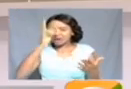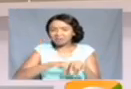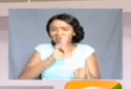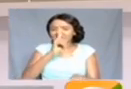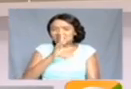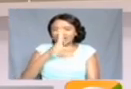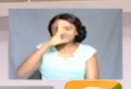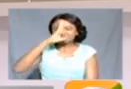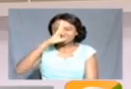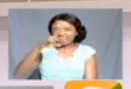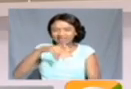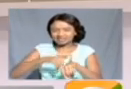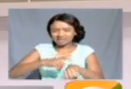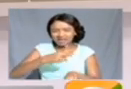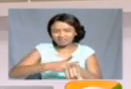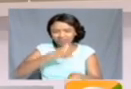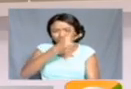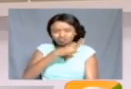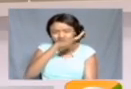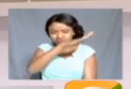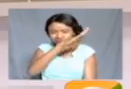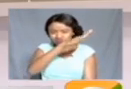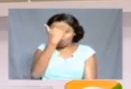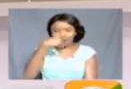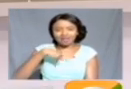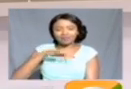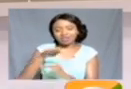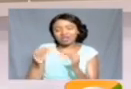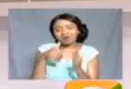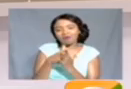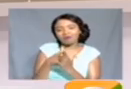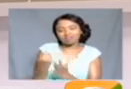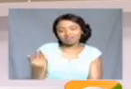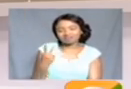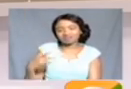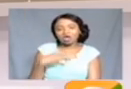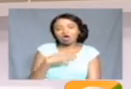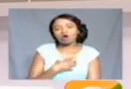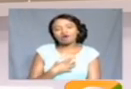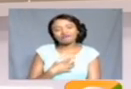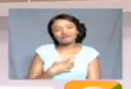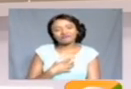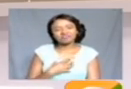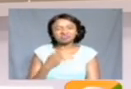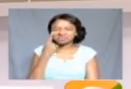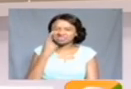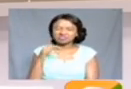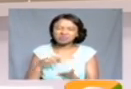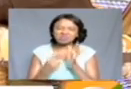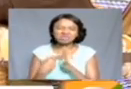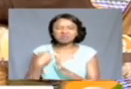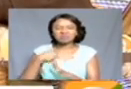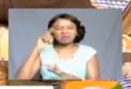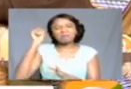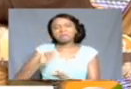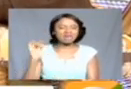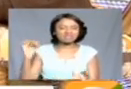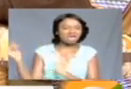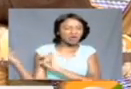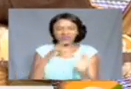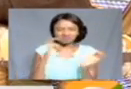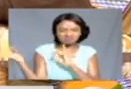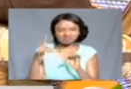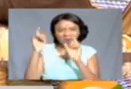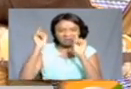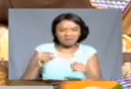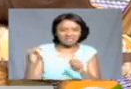8 mchana. Kwa sababu hiyo ndio siku sote tuko off. Unaona, sasa inakuwa ni kambe ile makoroni. Wacha tu tujalize kwenda kwa ratiba mfanye kwa